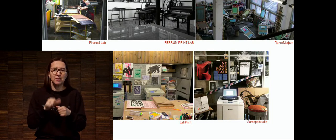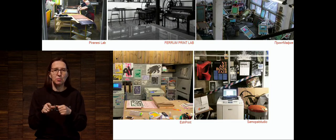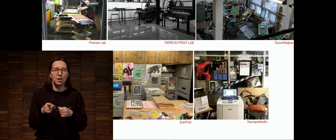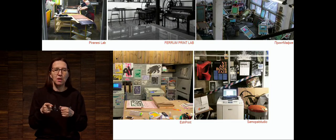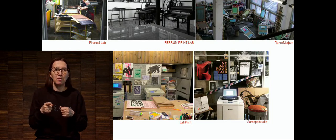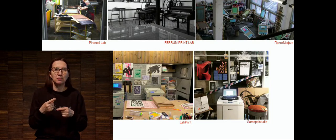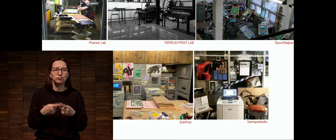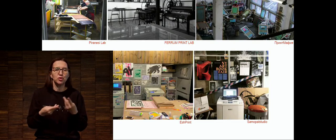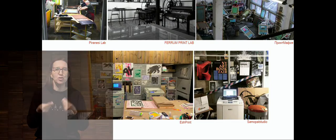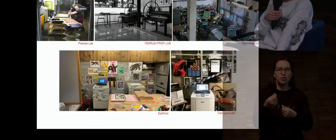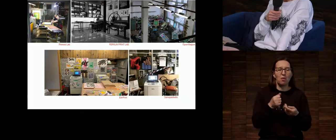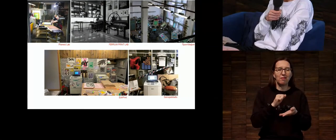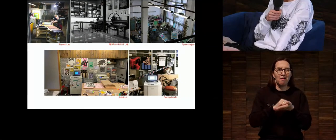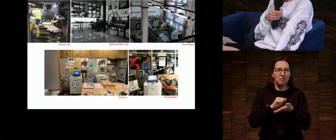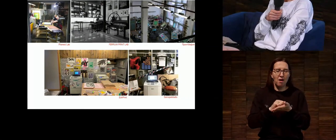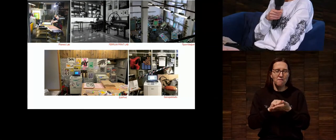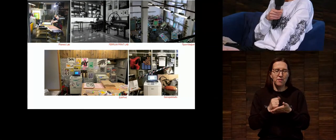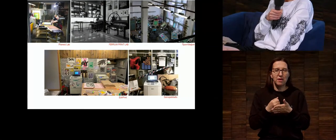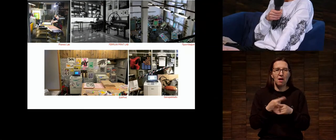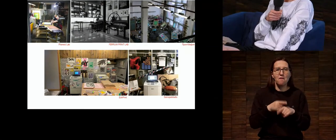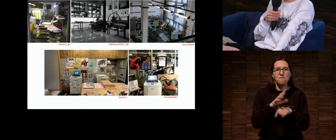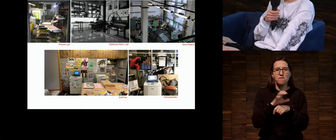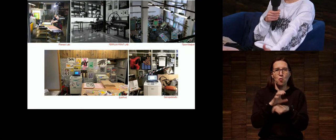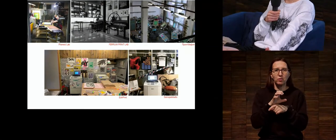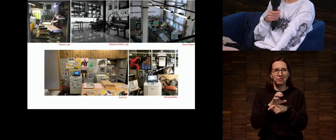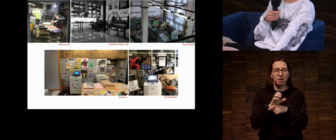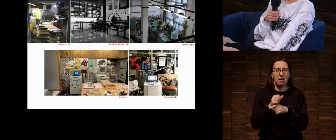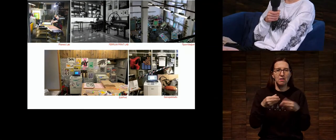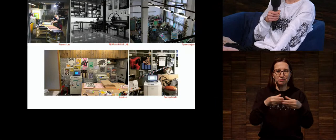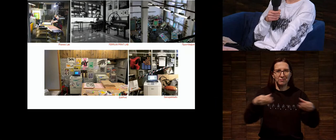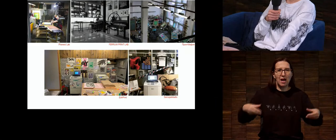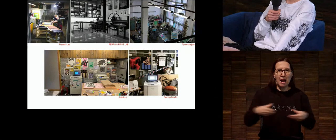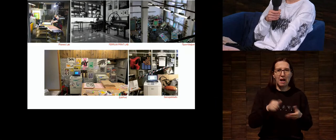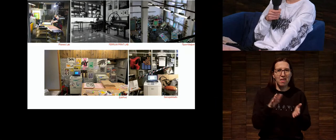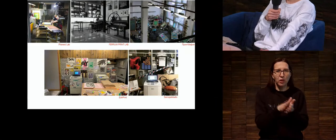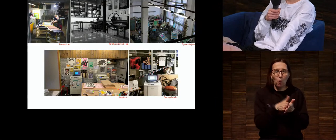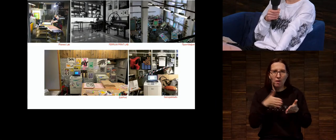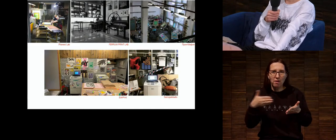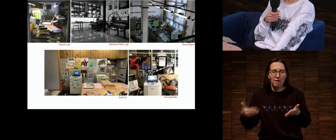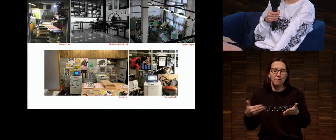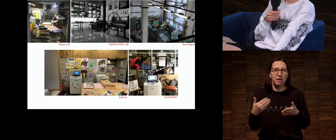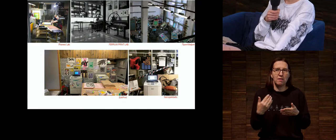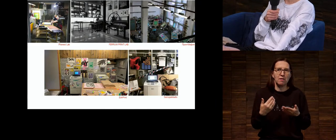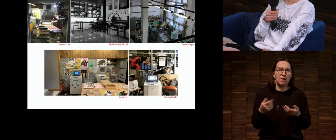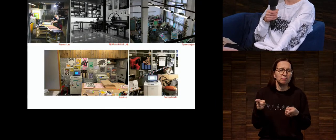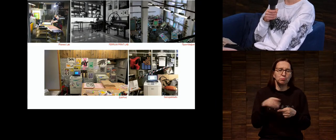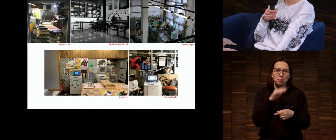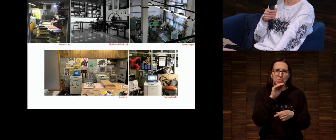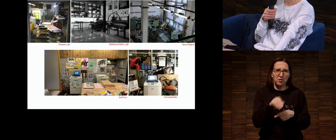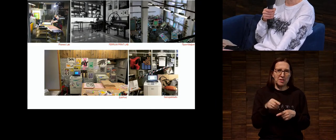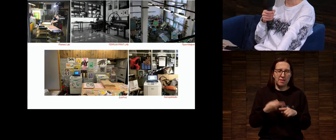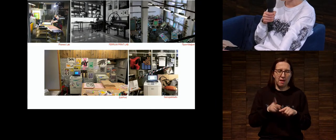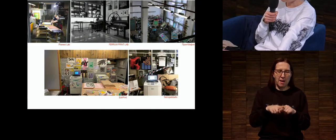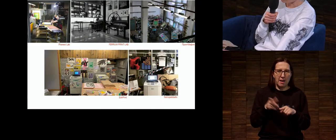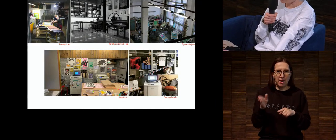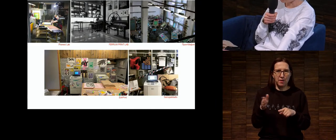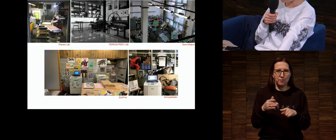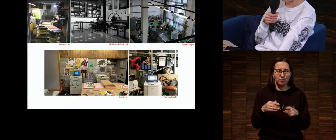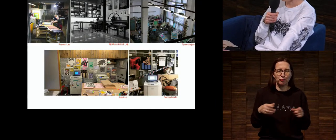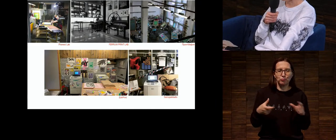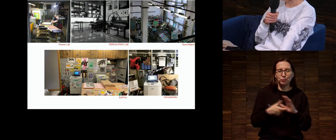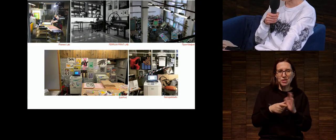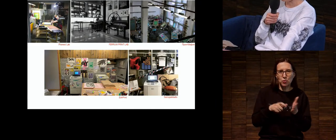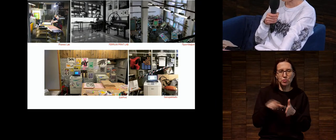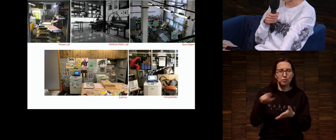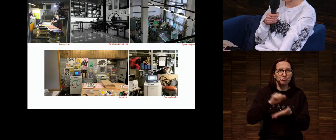шелкографией, литографией, фотолитографией. Я боюсь, я не перечислю все. Это очень профессиональная студия, где печатаются многие